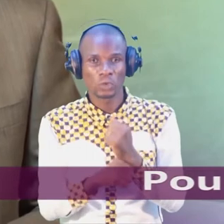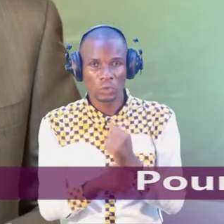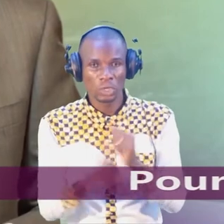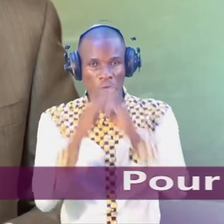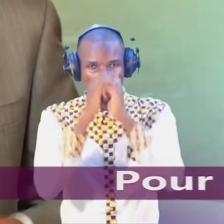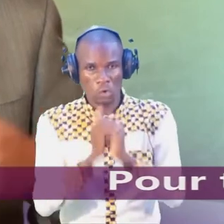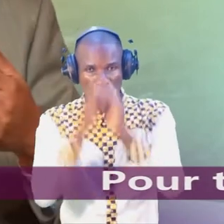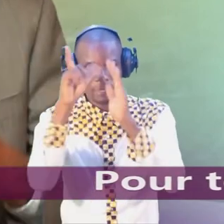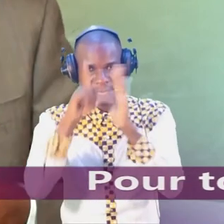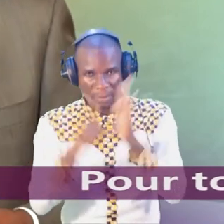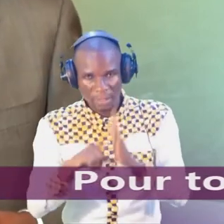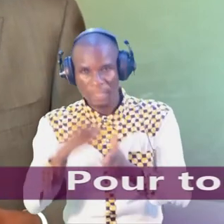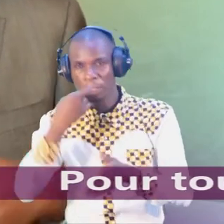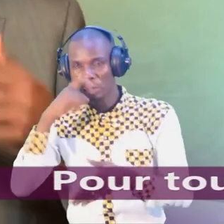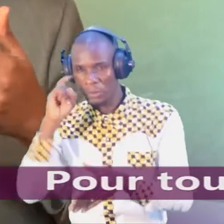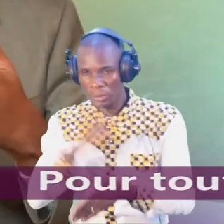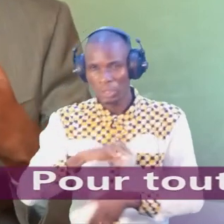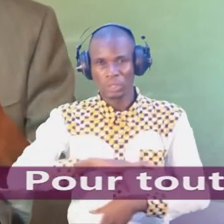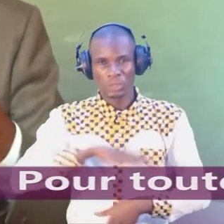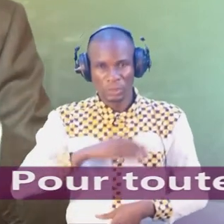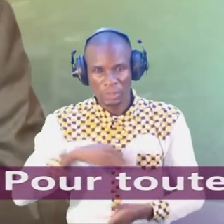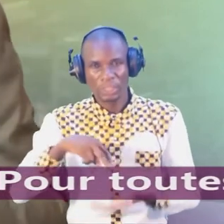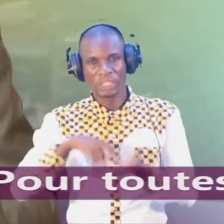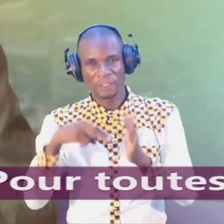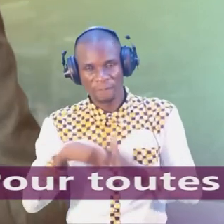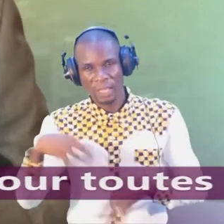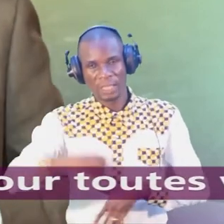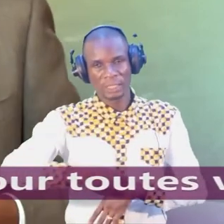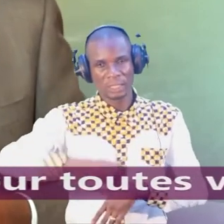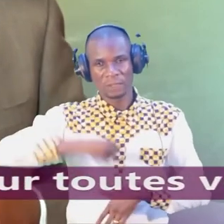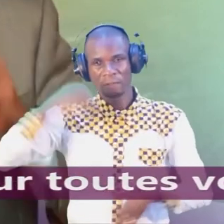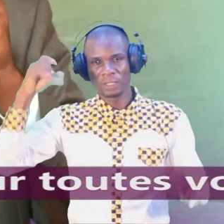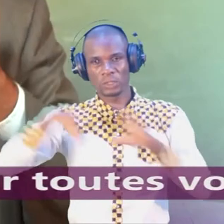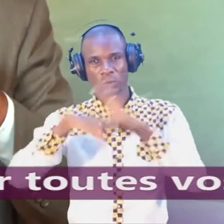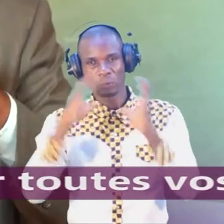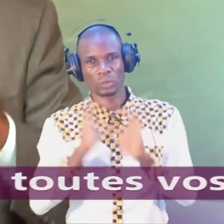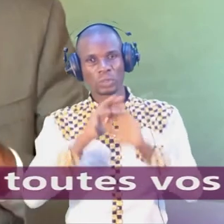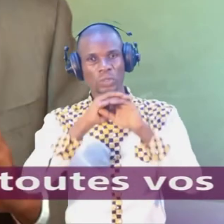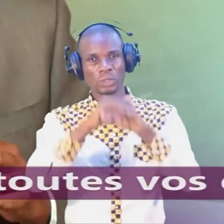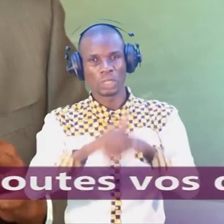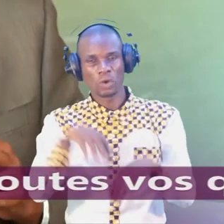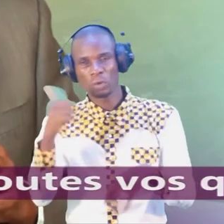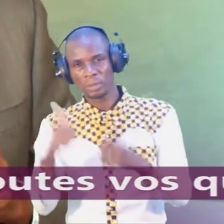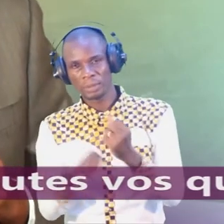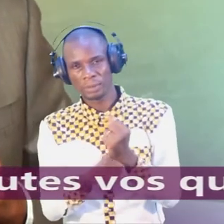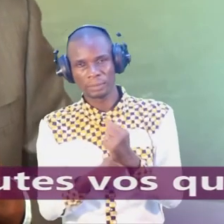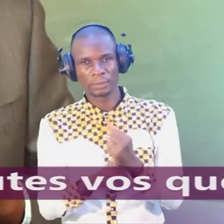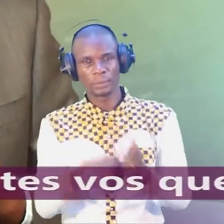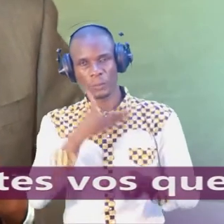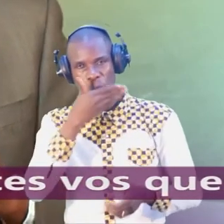inapigana na shina ya dhambi zote. Par obéissance kwa kutii amri ya Mungu, kwa